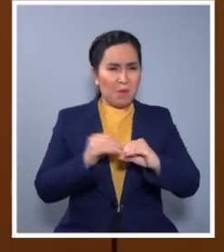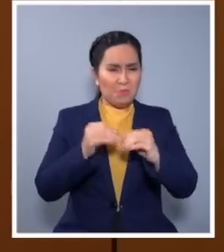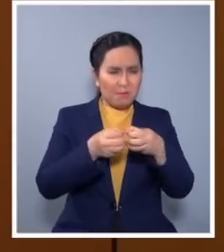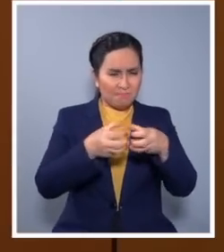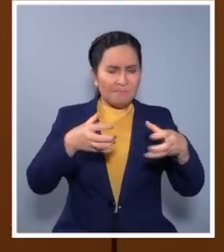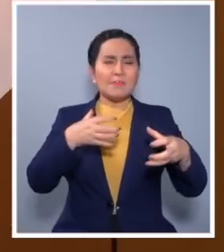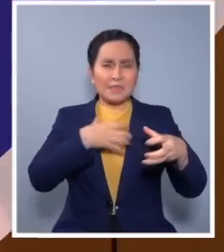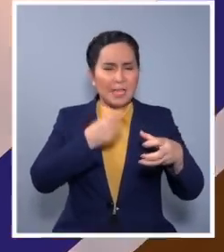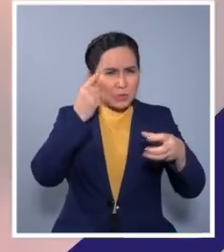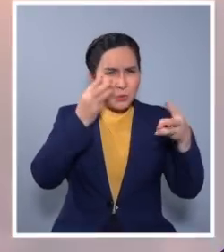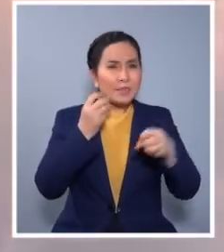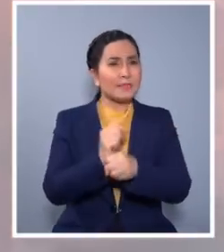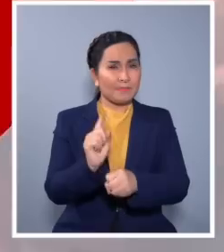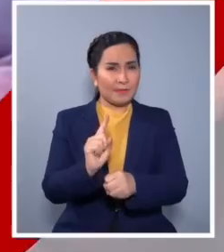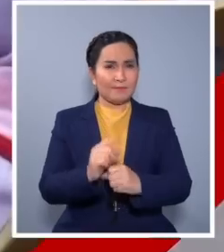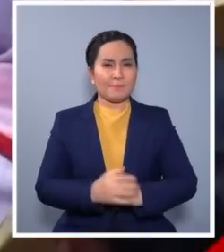ได